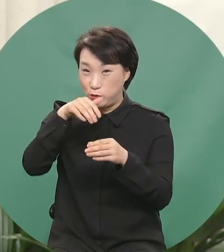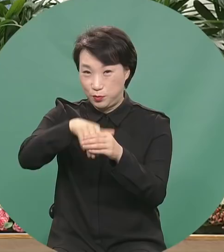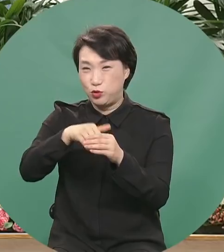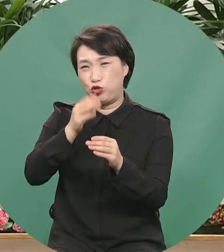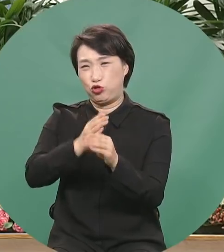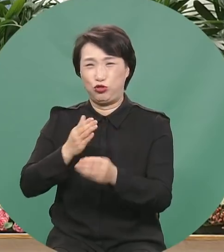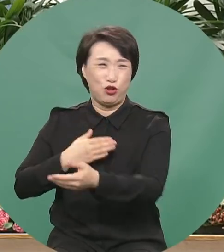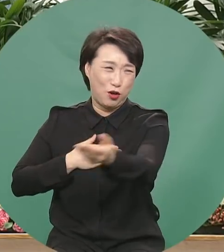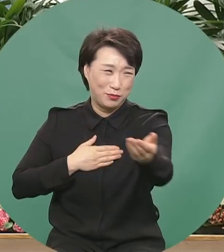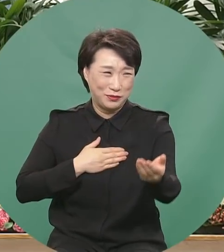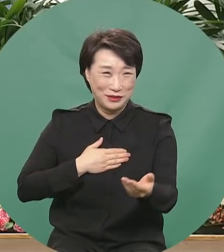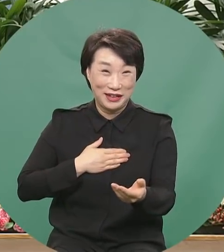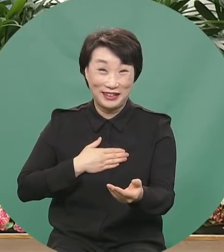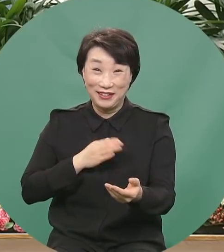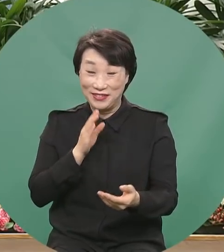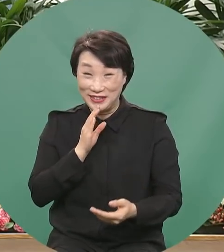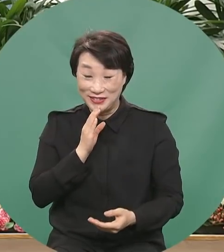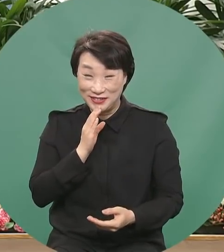있다니까 여러분에게.